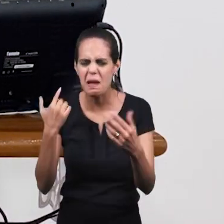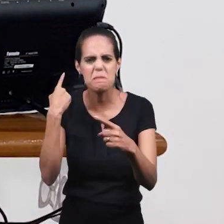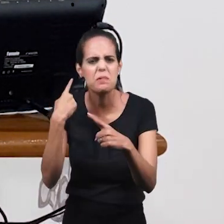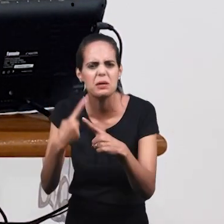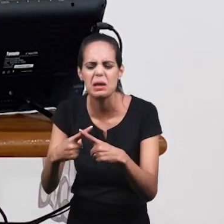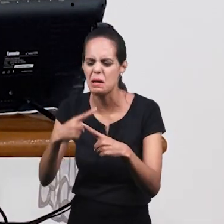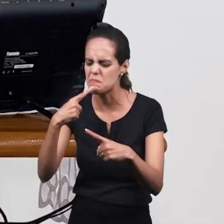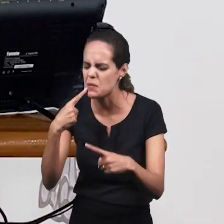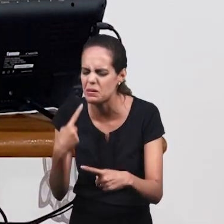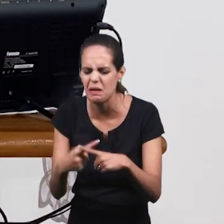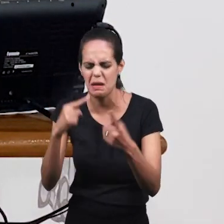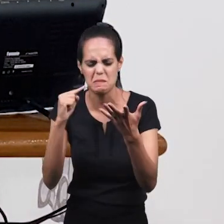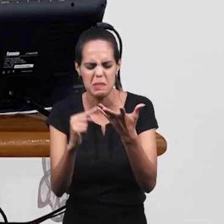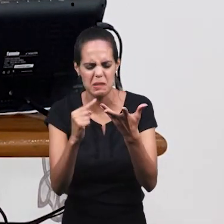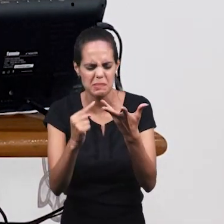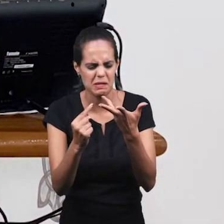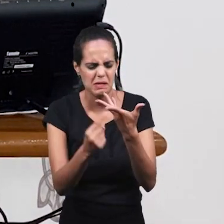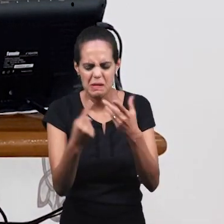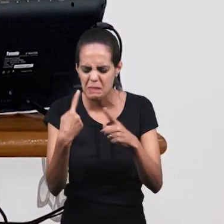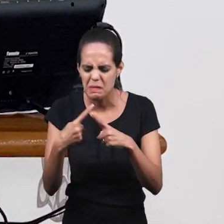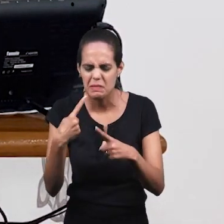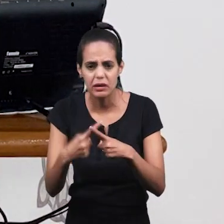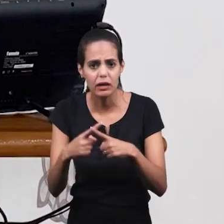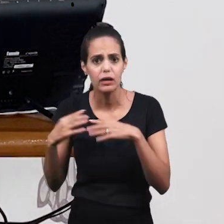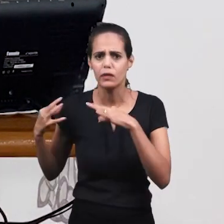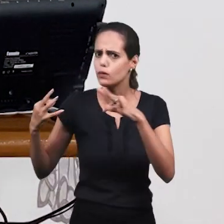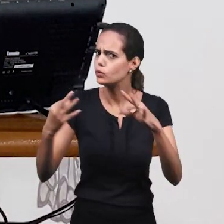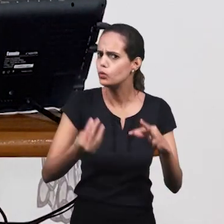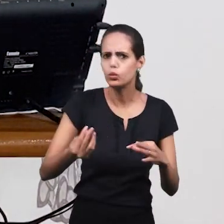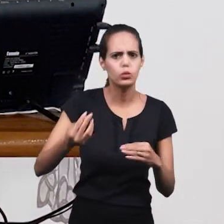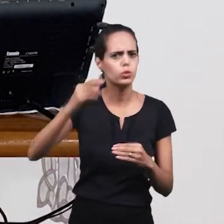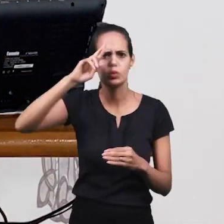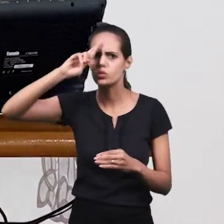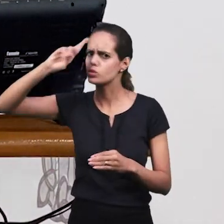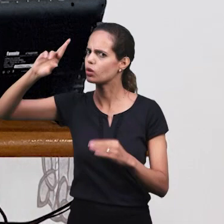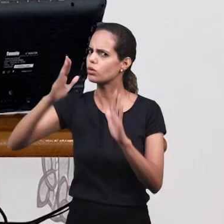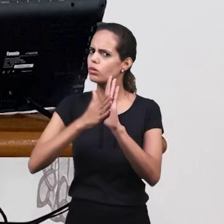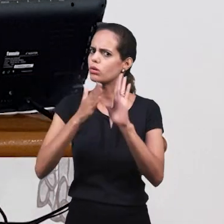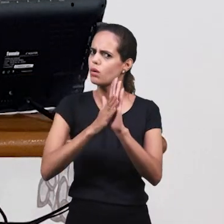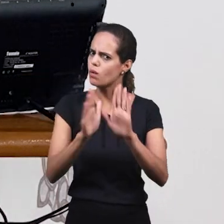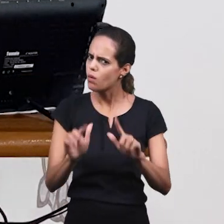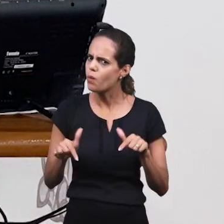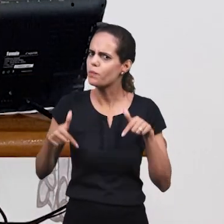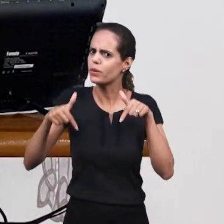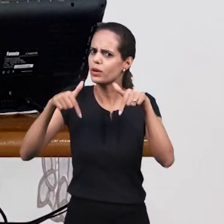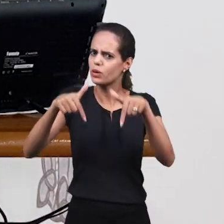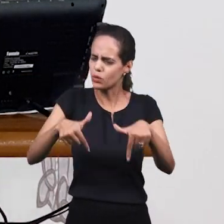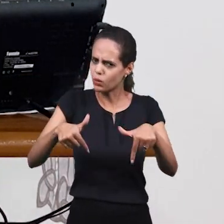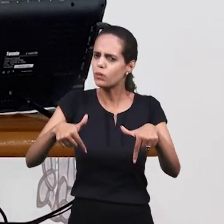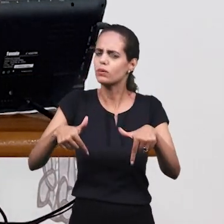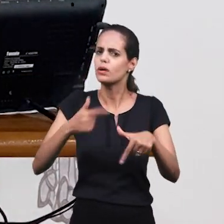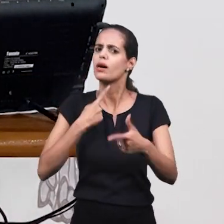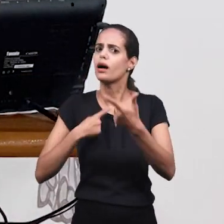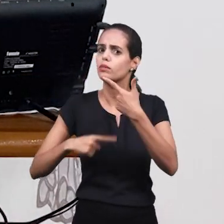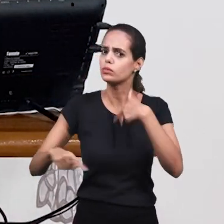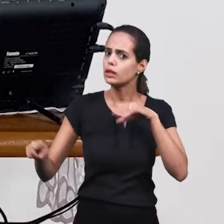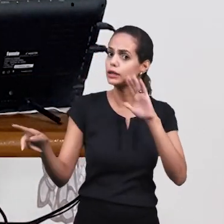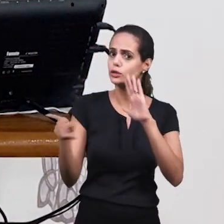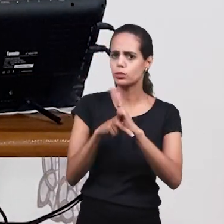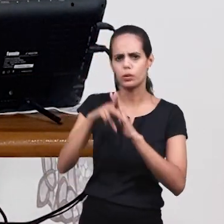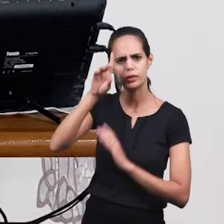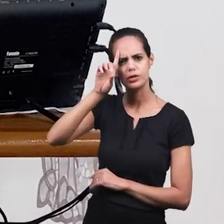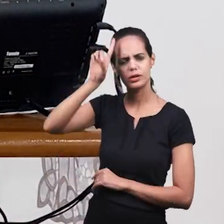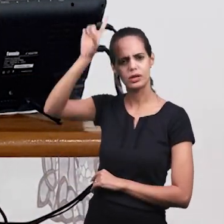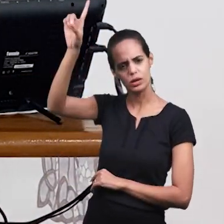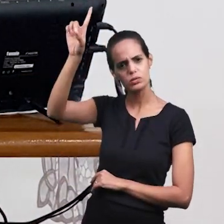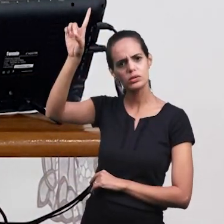choses qui avaient été établies par le Seigneur, par le projet du Seigneur, par la volonté expresse du Seigneur. Moïse, il était